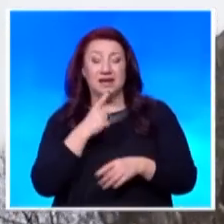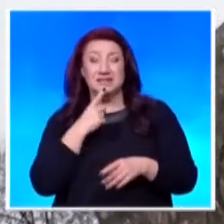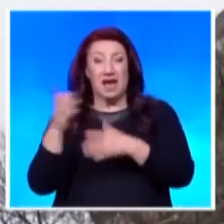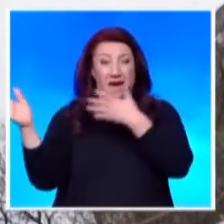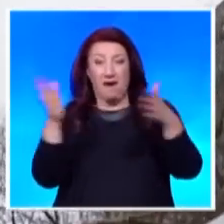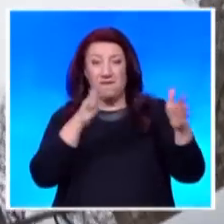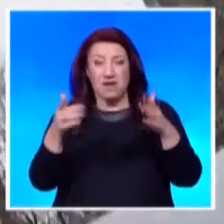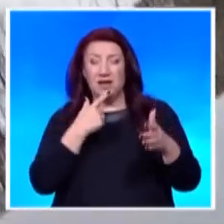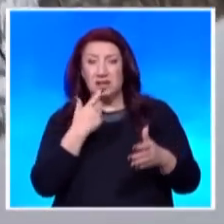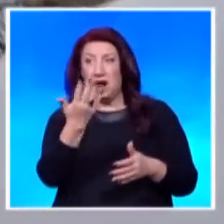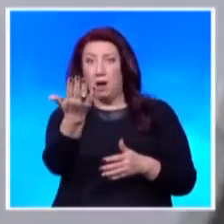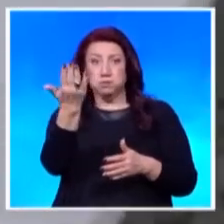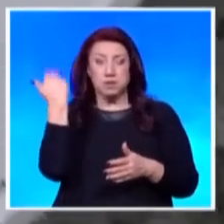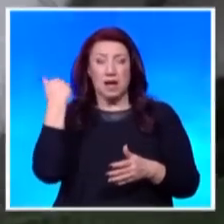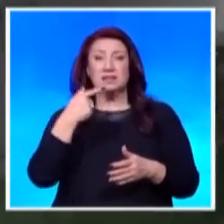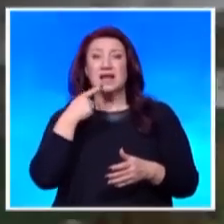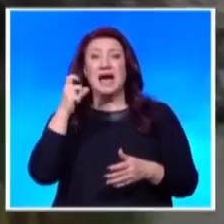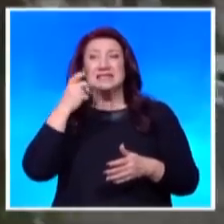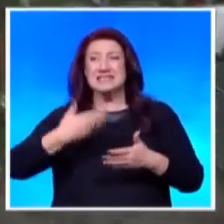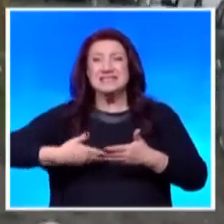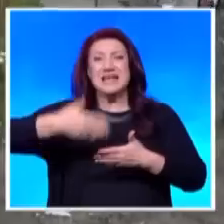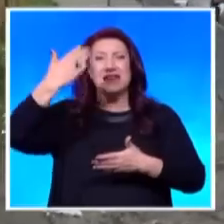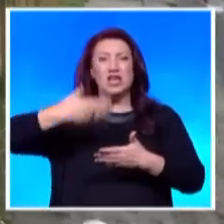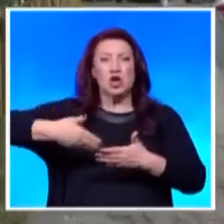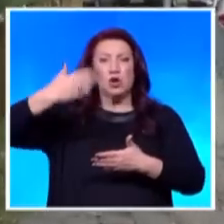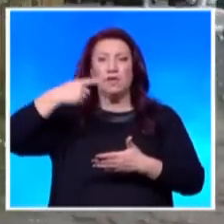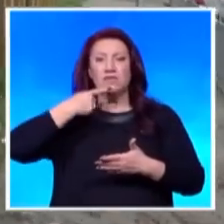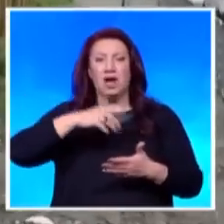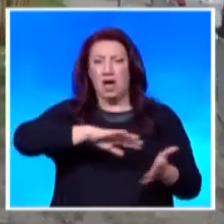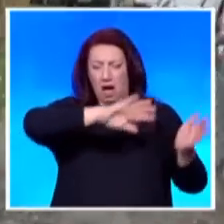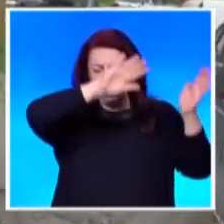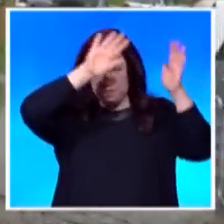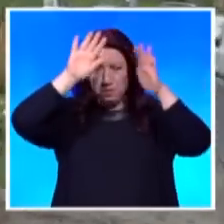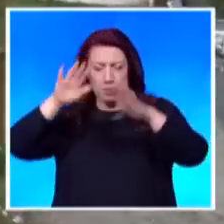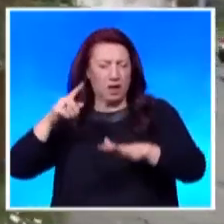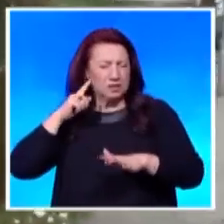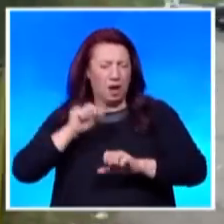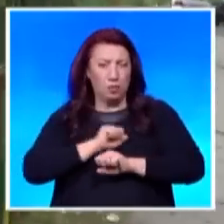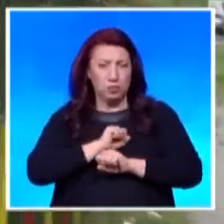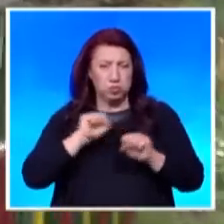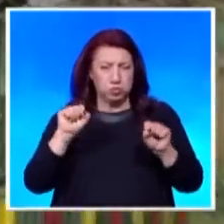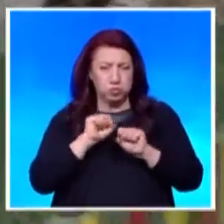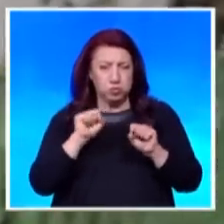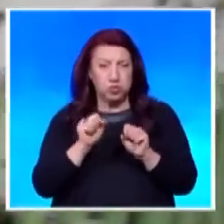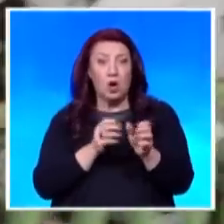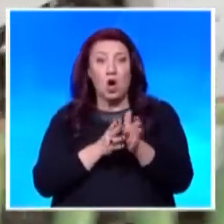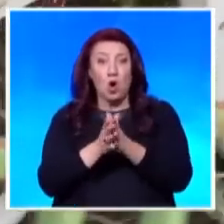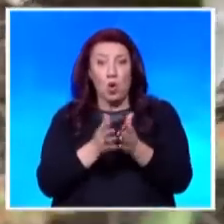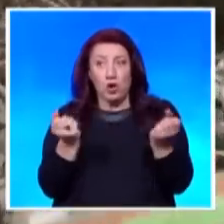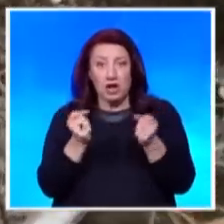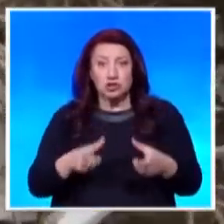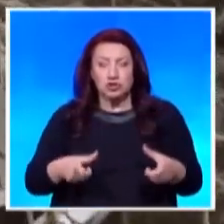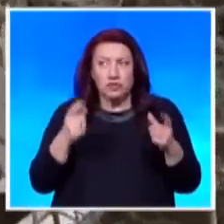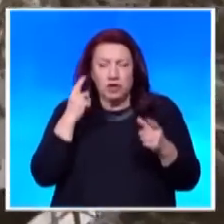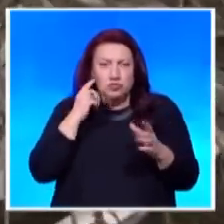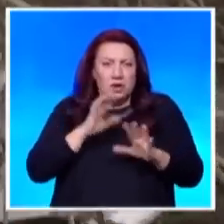отлепил санировката на целия блок и тя се е стоварила с грохот. Хората, които бяха в входа, казаха, че са чули наистина